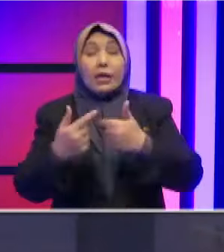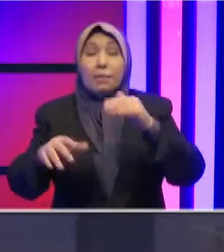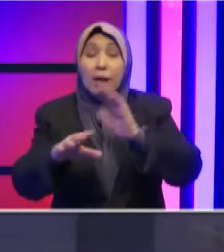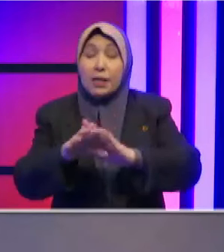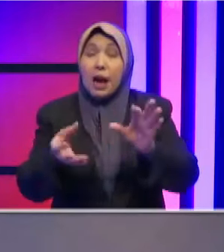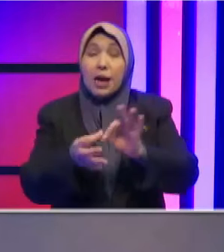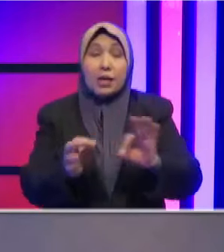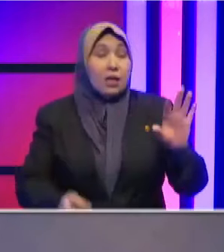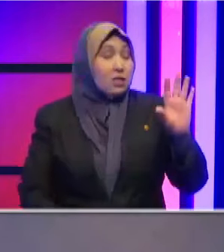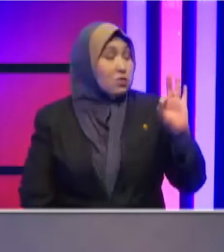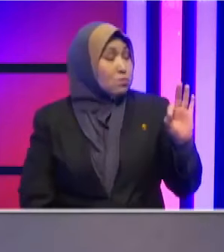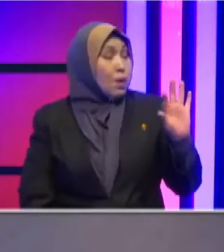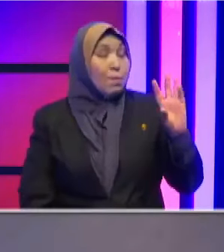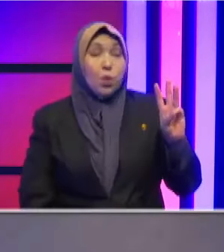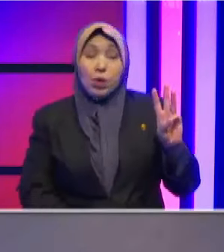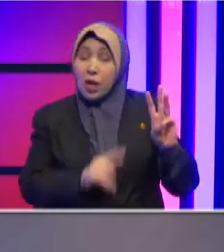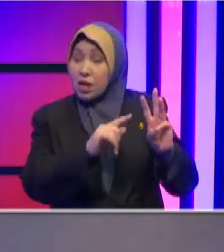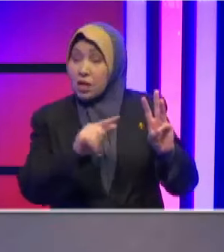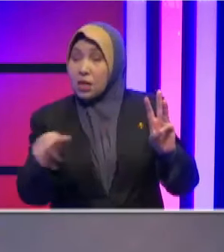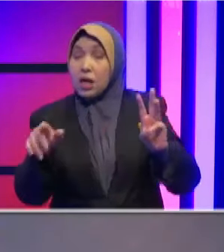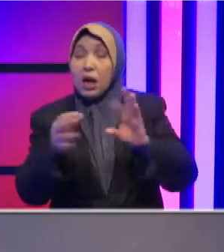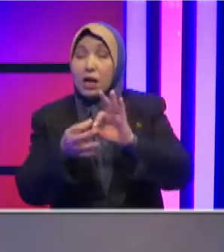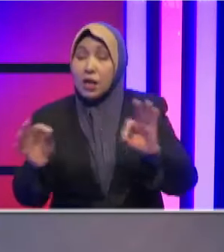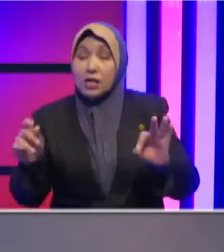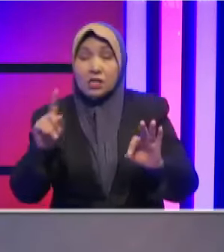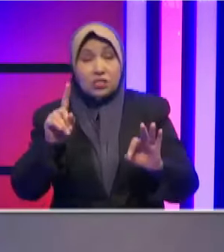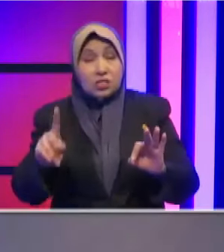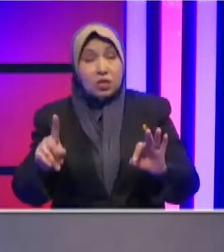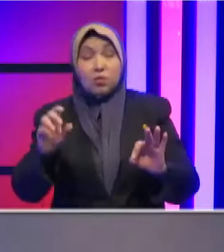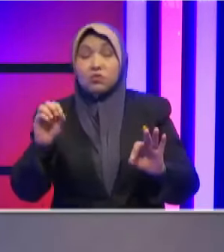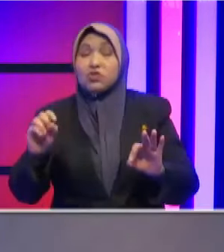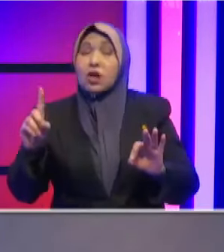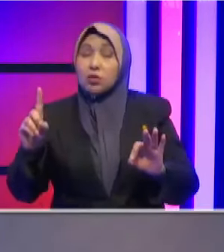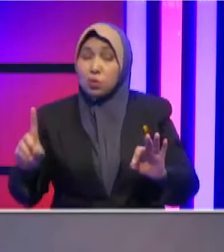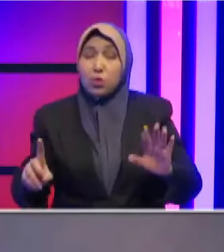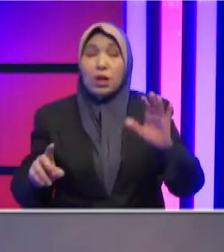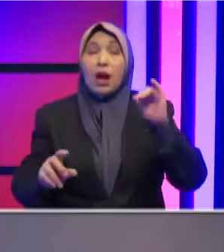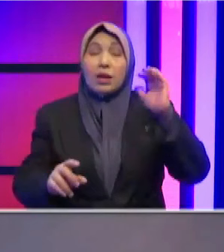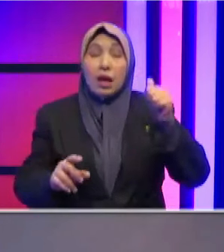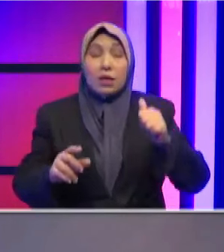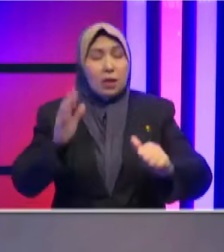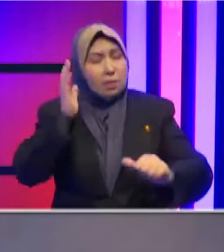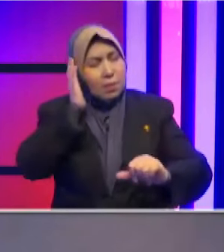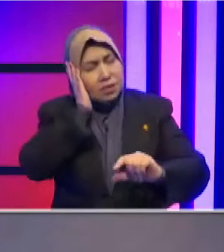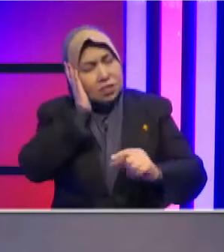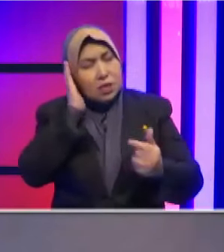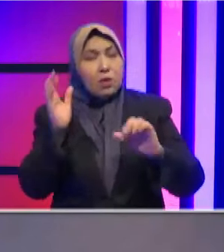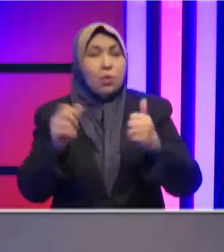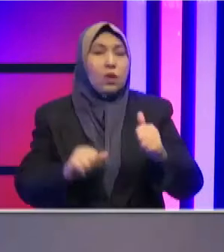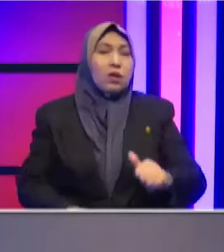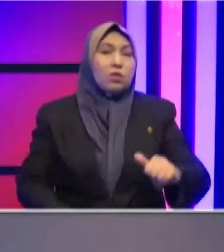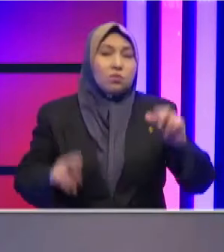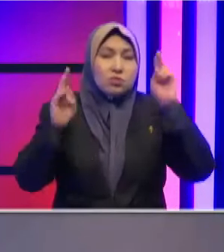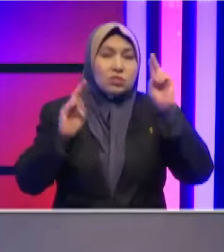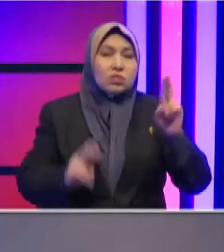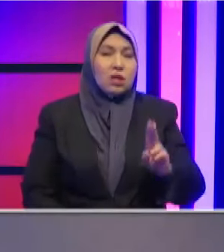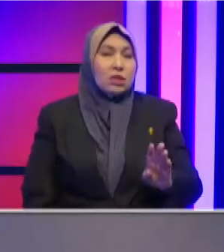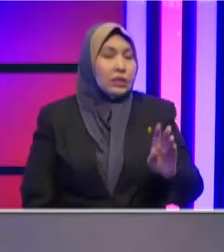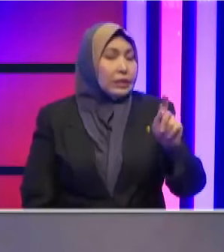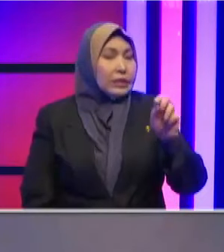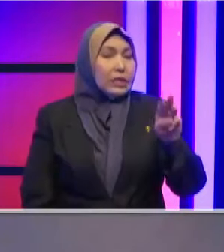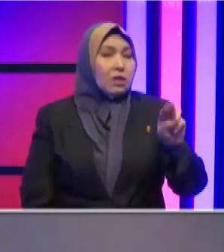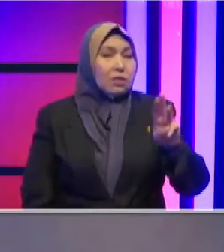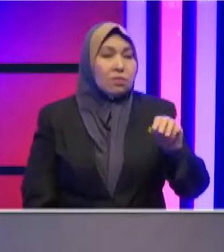ayat 96 sampai ayat 101 yang akan dibacakan oleh al-fadhil Ustaz Permisi